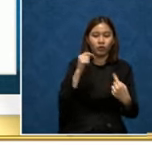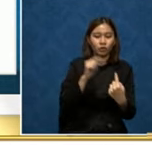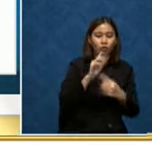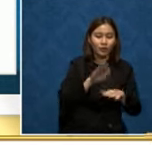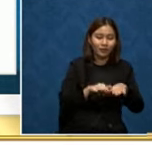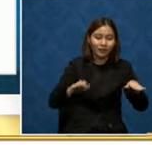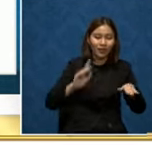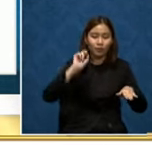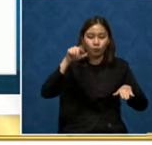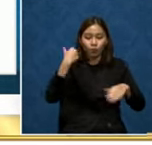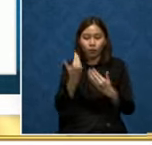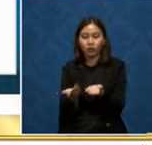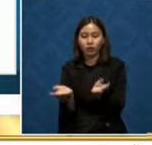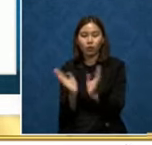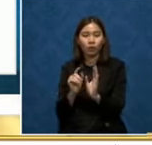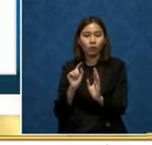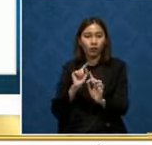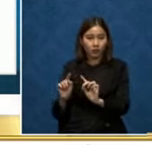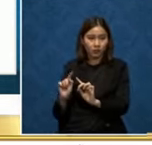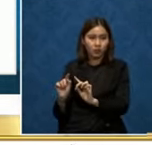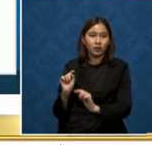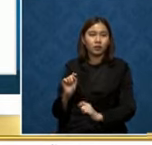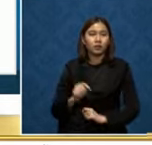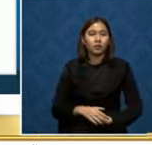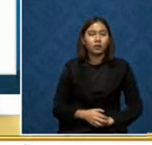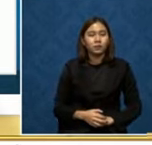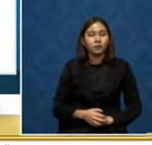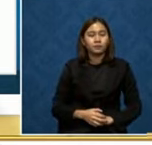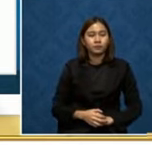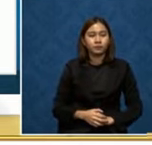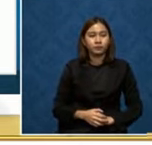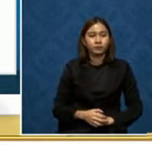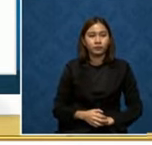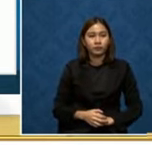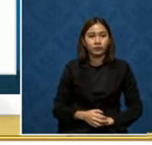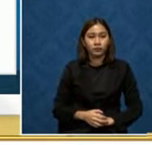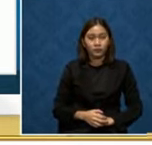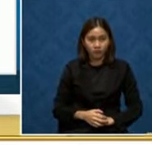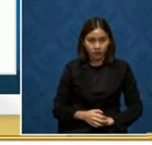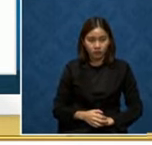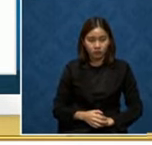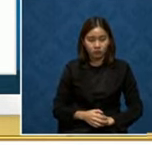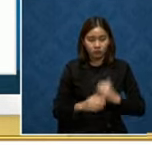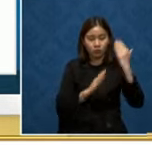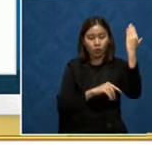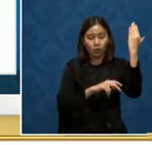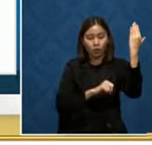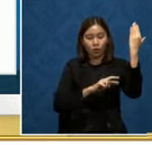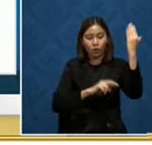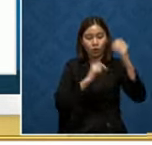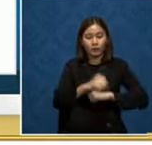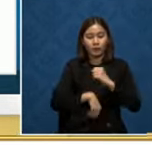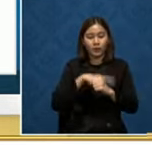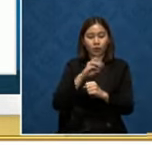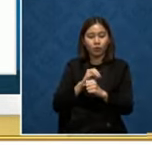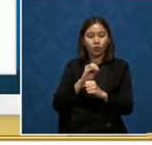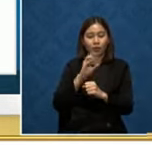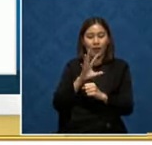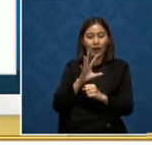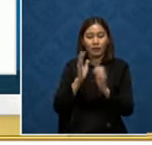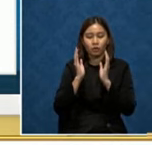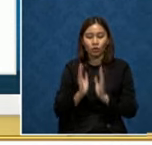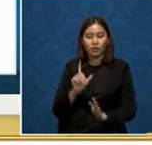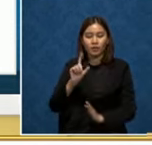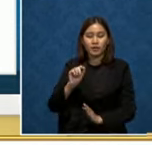ความนุแรงในครอบครัวนนี้จะเป็น ของนรัฐิวาป 65 จะมี 28 รายข